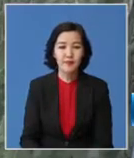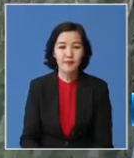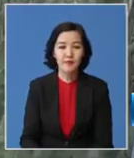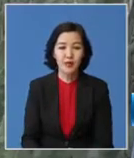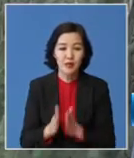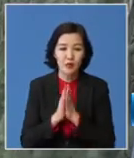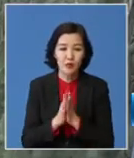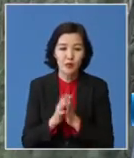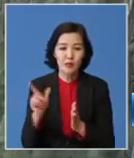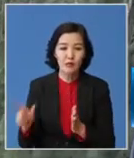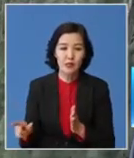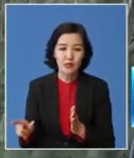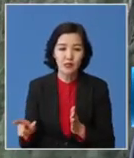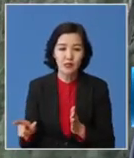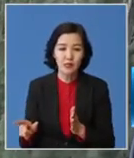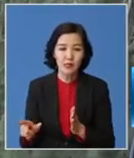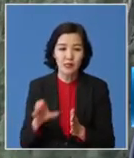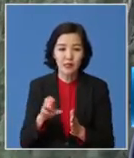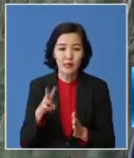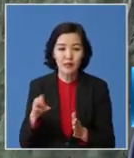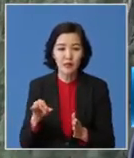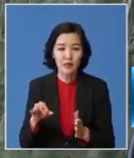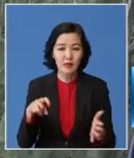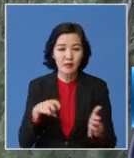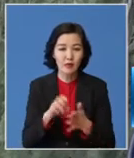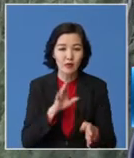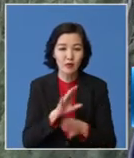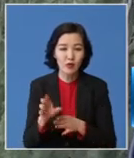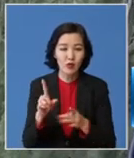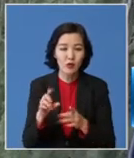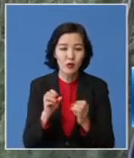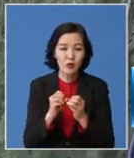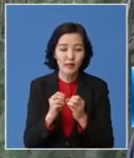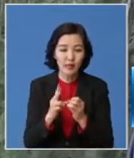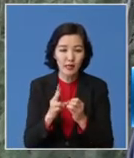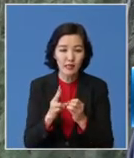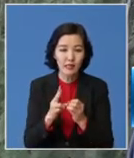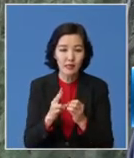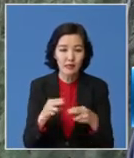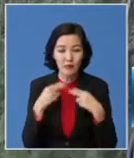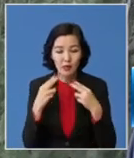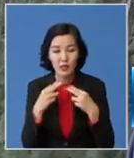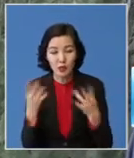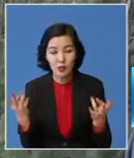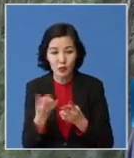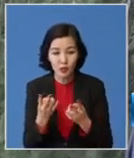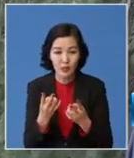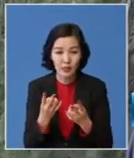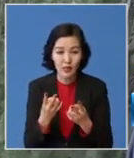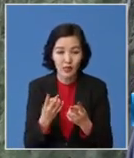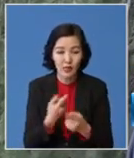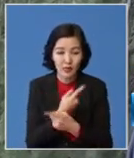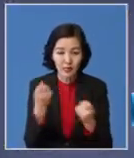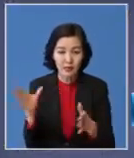Просим граждан не пренебрегать СМС-сообщениями от 112. Быть очень внимательными и бдительными, сообщать всем